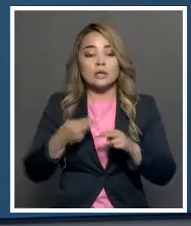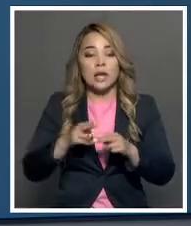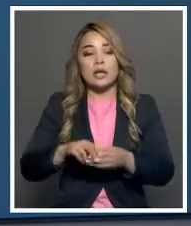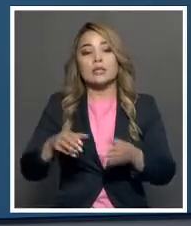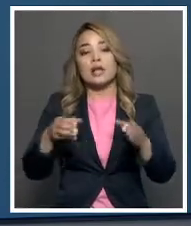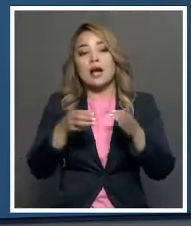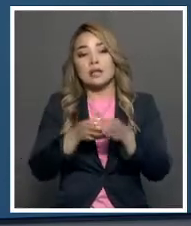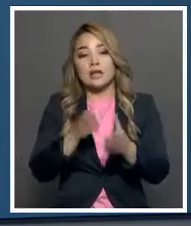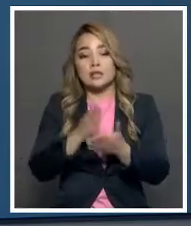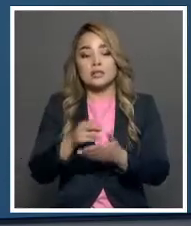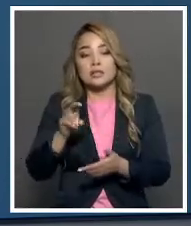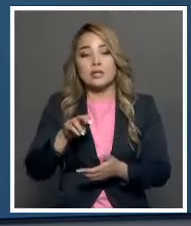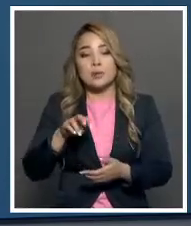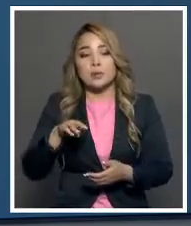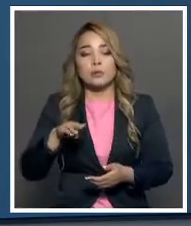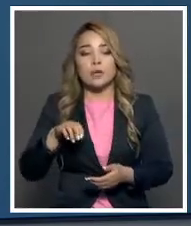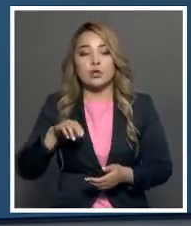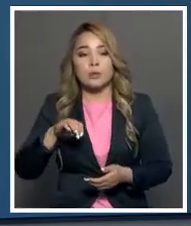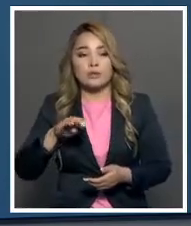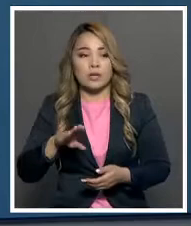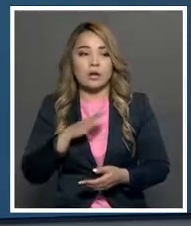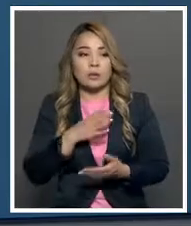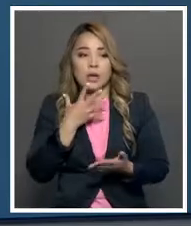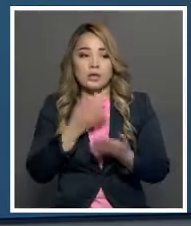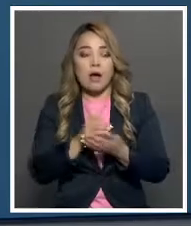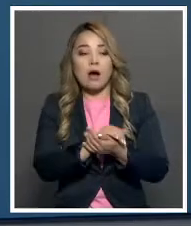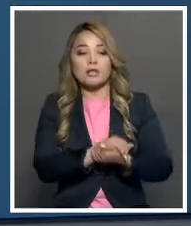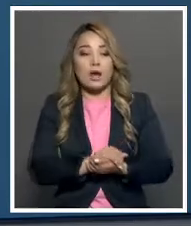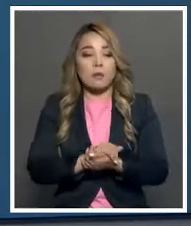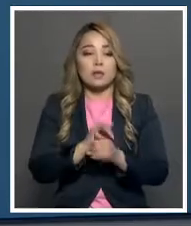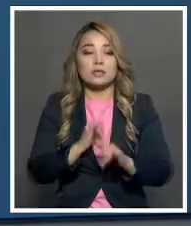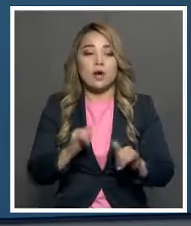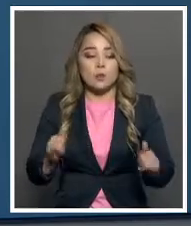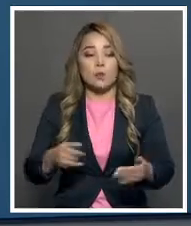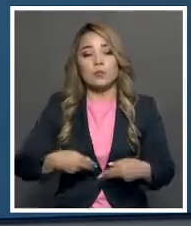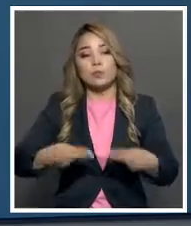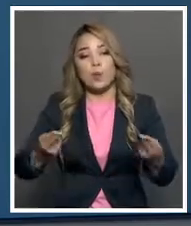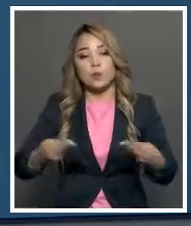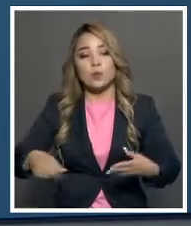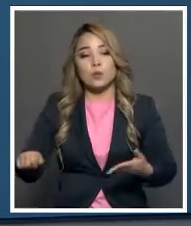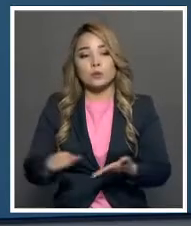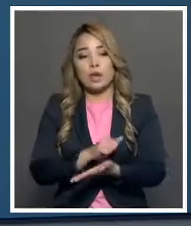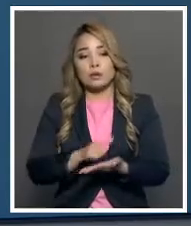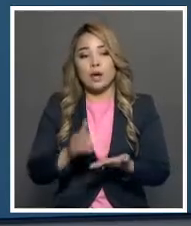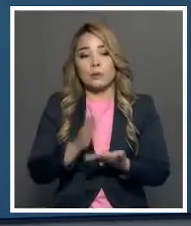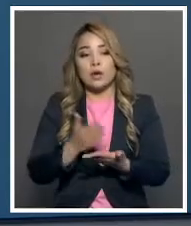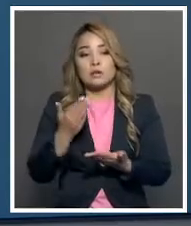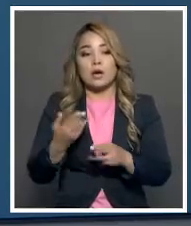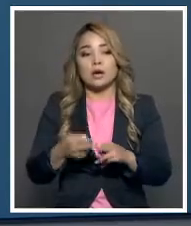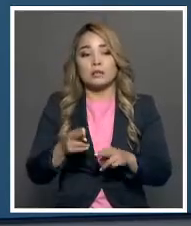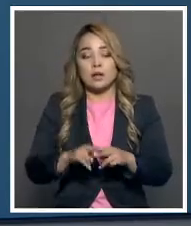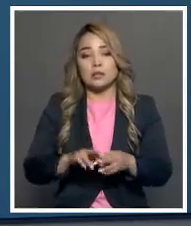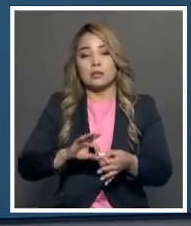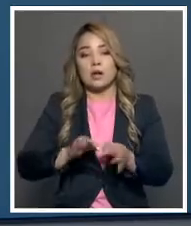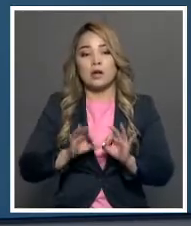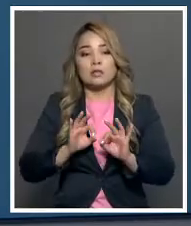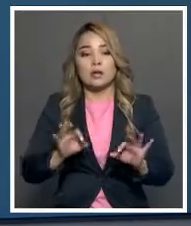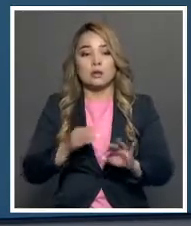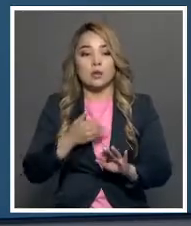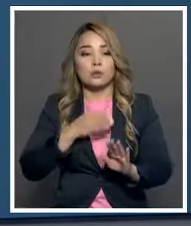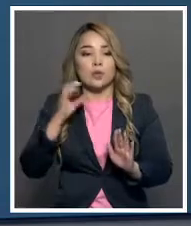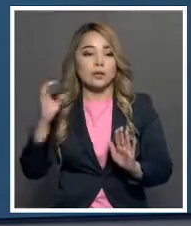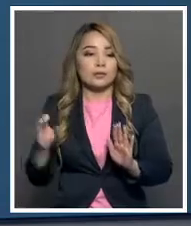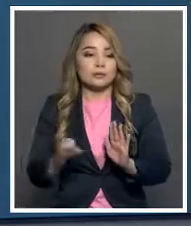делегациясы Днепропетровск өңірінде болып ынтымақтастықты дамыту жөнінде меморандумға қол қойды. Осы өңірден Аида Әбіл баяндайды.